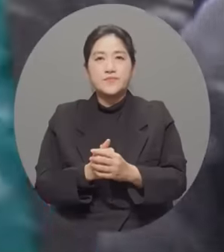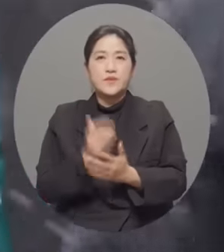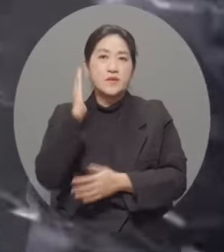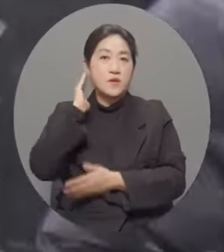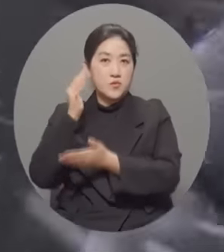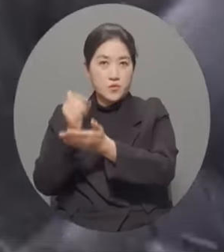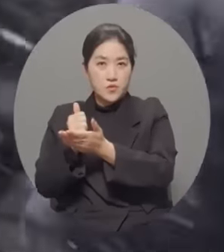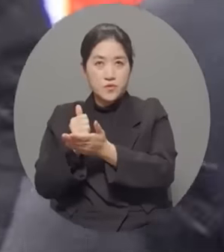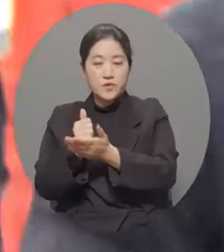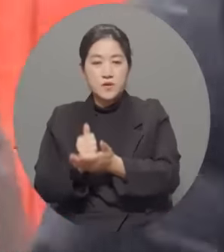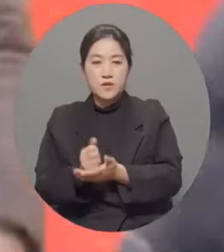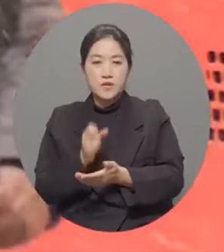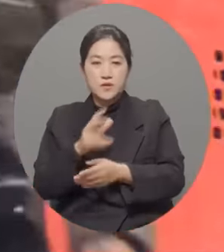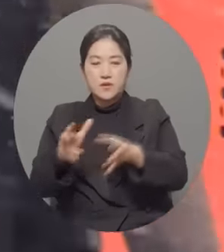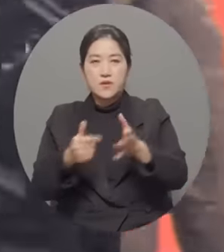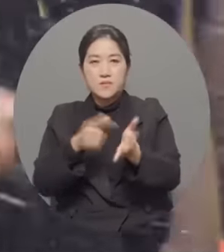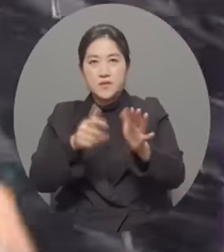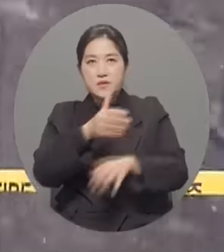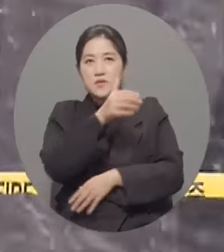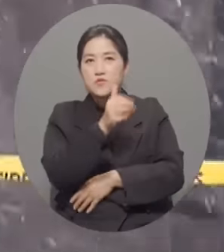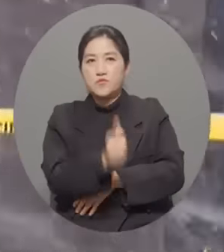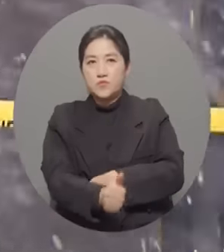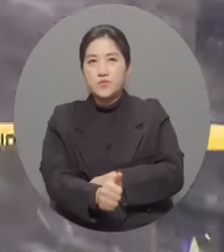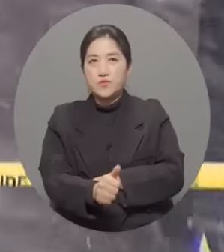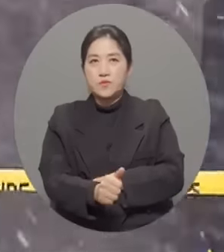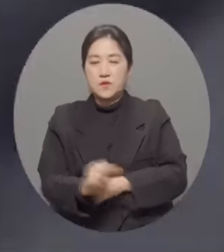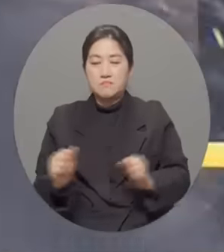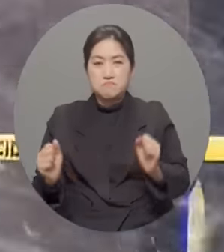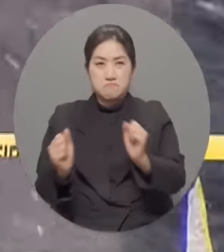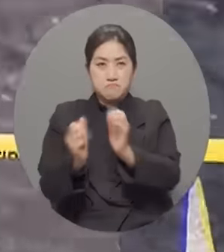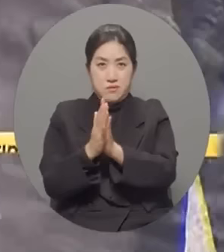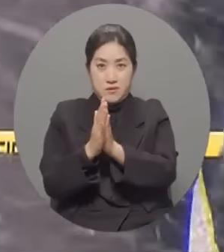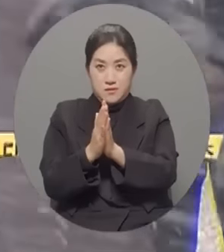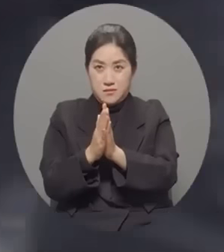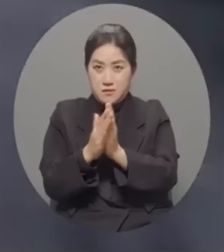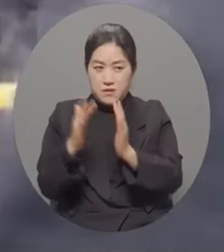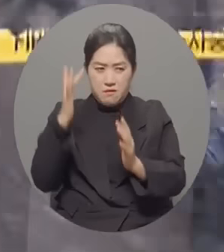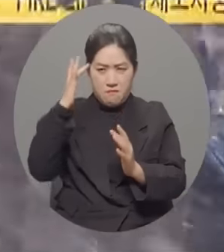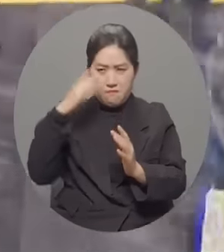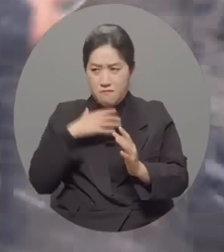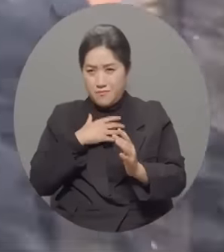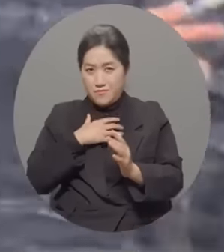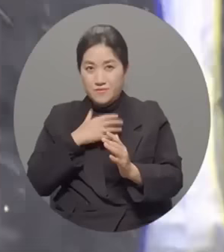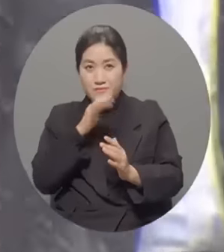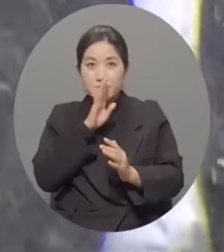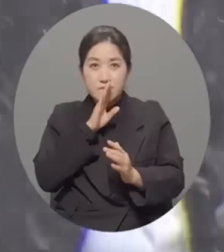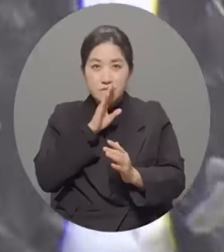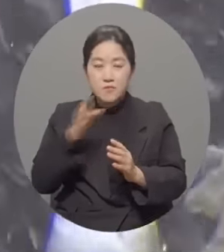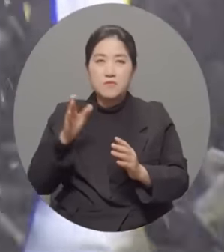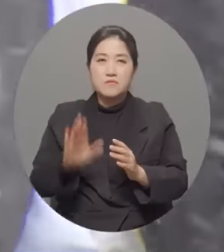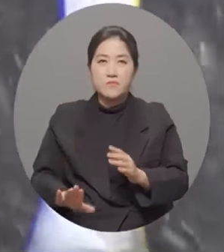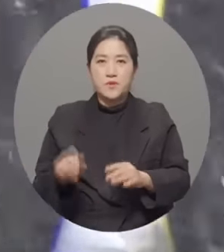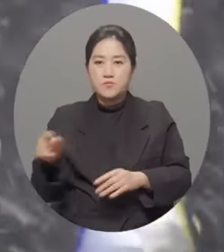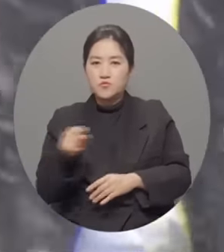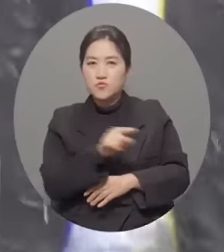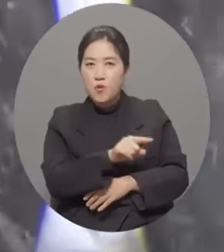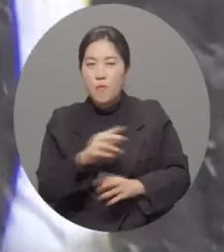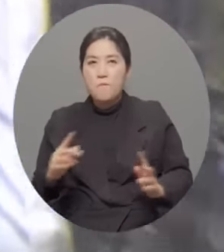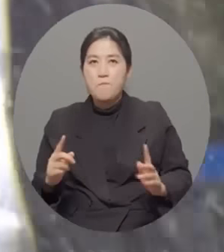대통령과 집권여당 비상대책위원장의 정면 충돌로 인한 긴장감이 고조된 상황에서 양측의